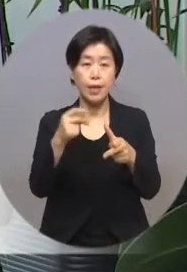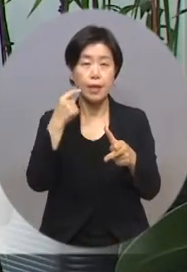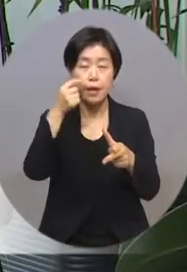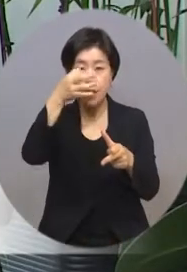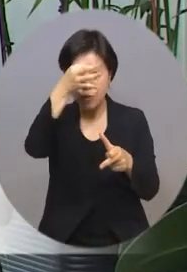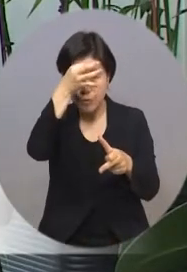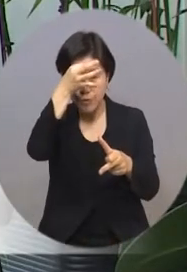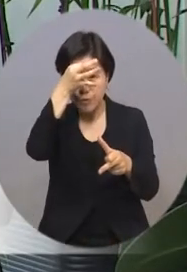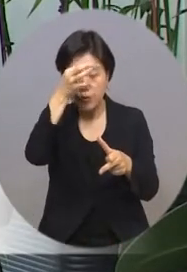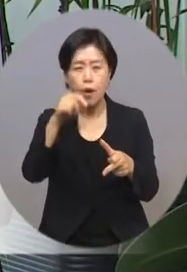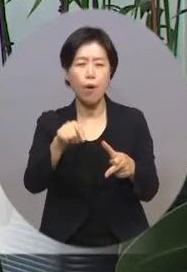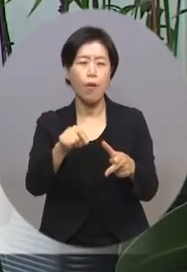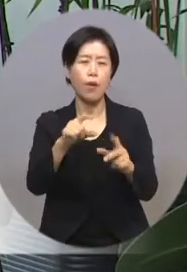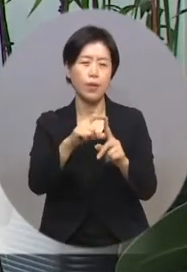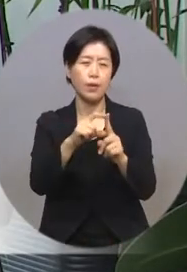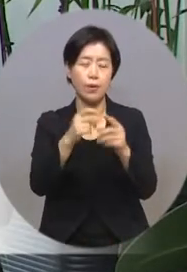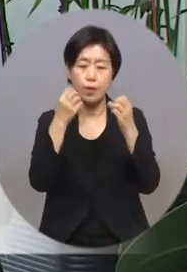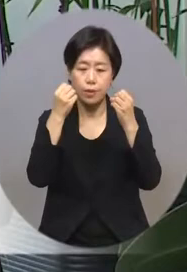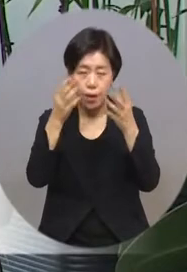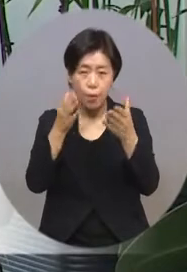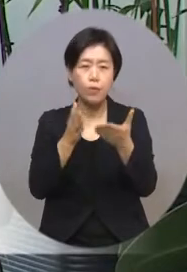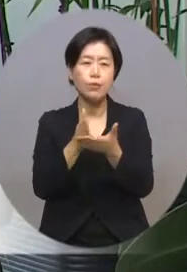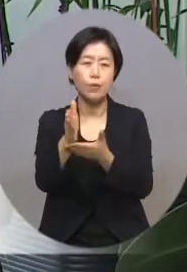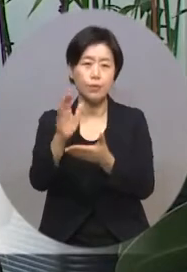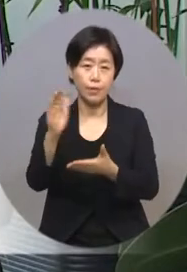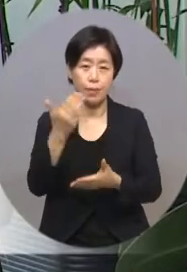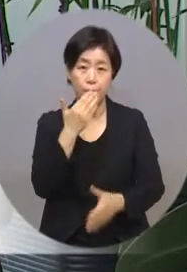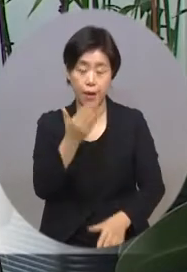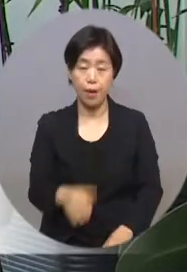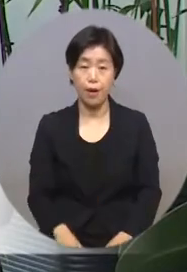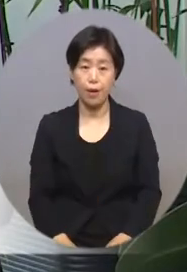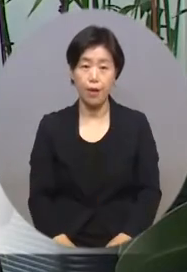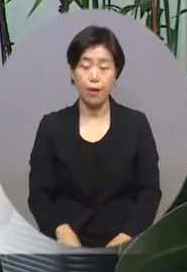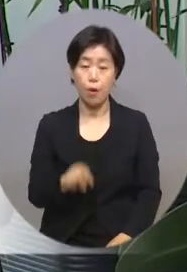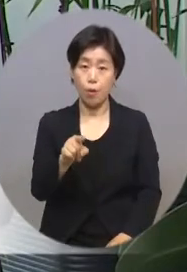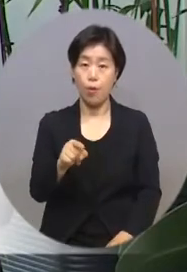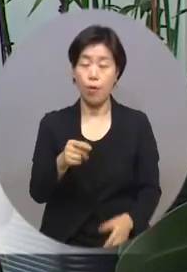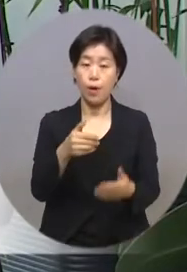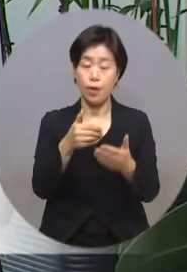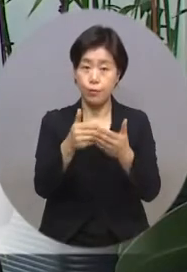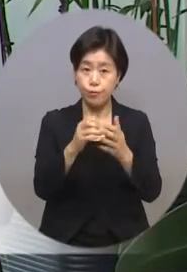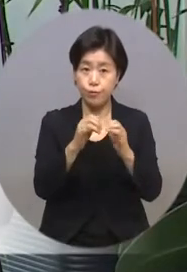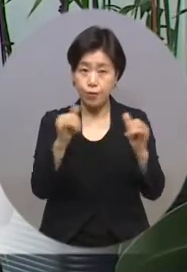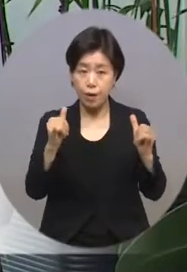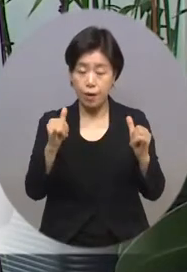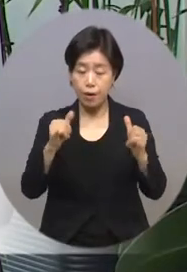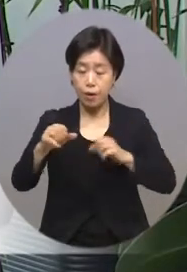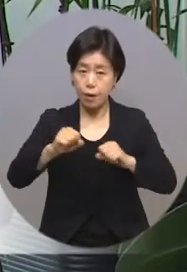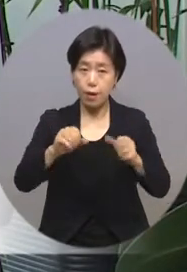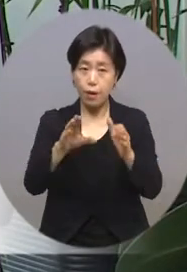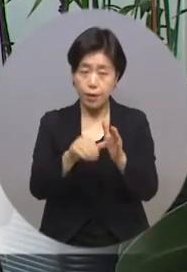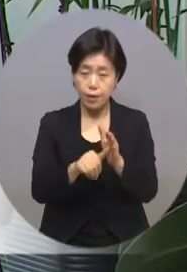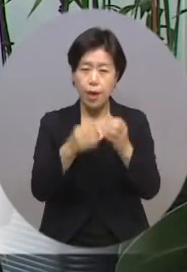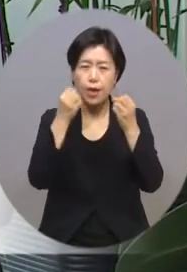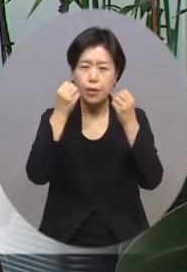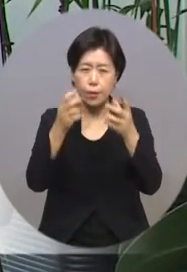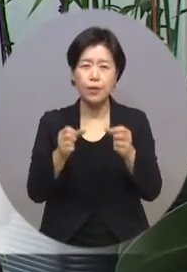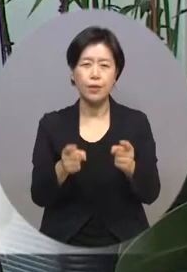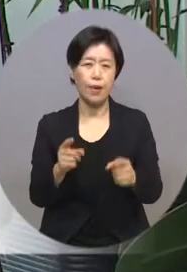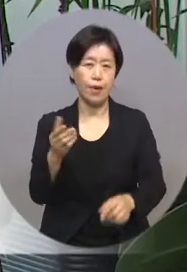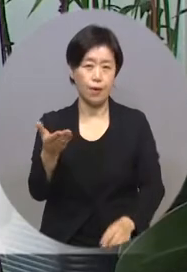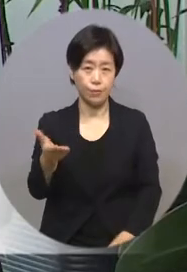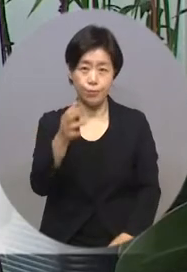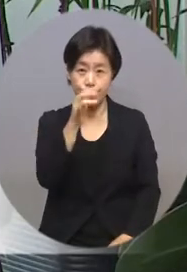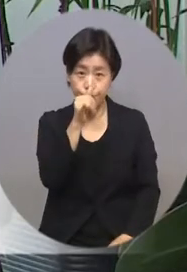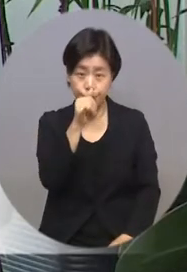것이 세상에서 새로운 장르가 될 수 있고 그 장애 예술가들이 활동하는 데 있어서 어떤 새로운 오브제로